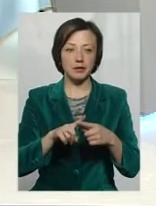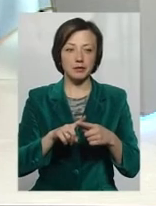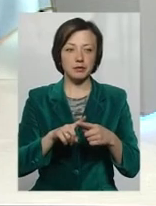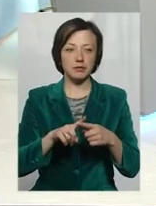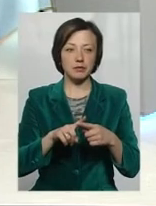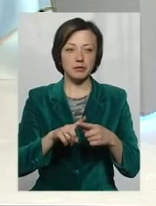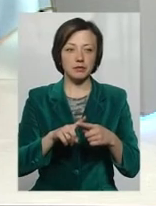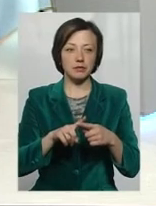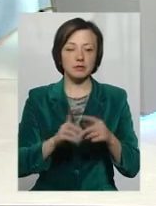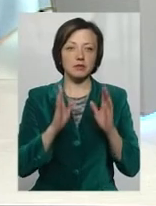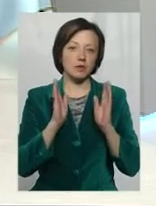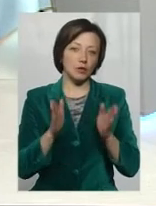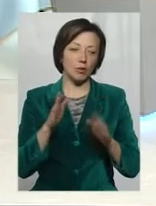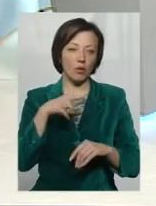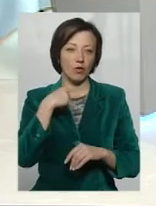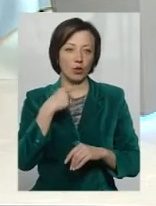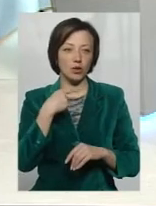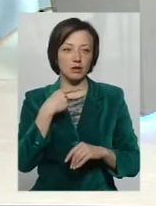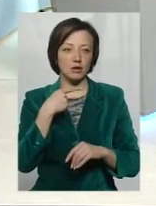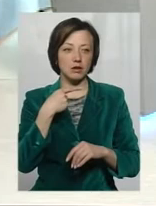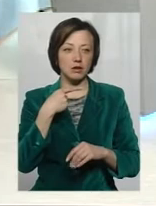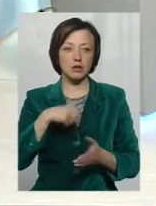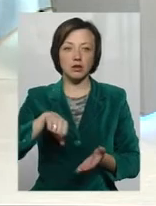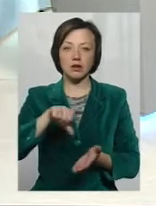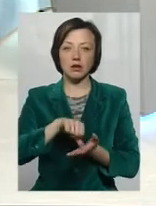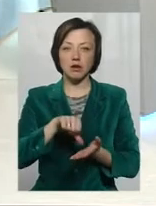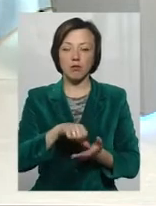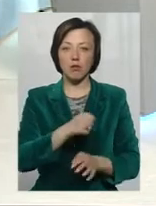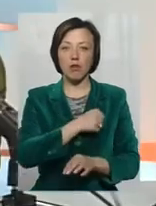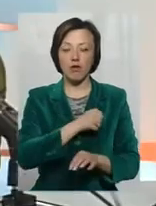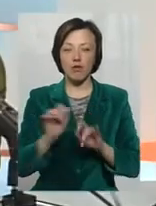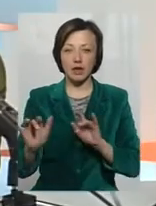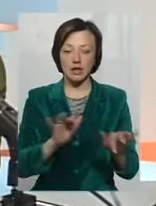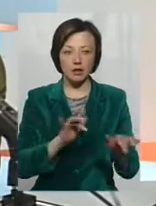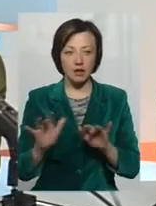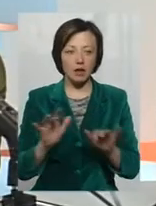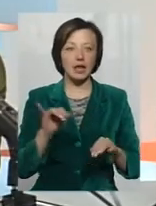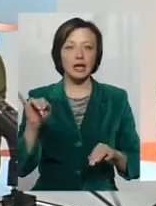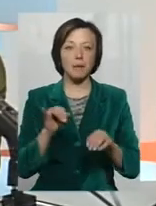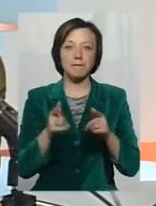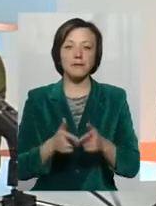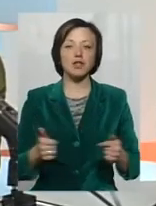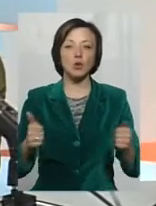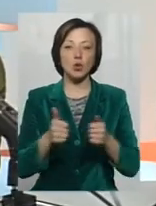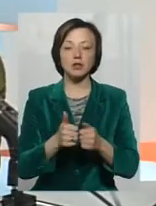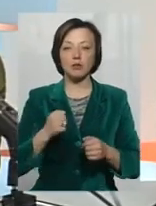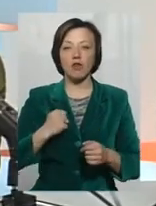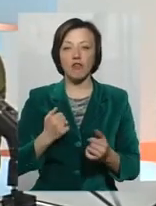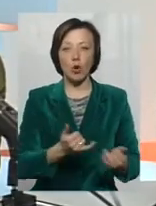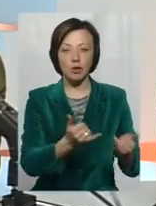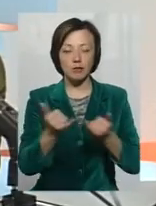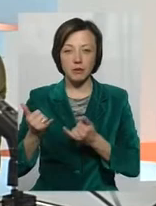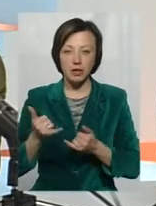беруть участь в бойових діях. і підрозділи бойового забезпечення,